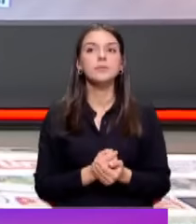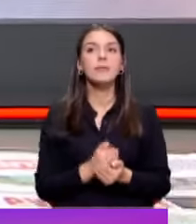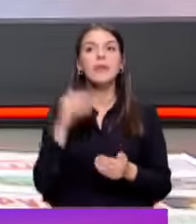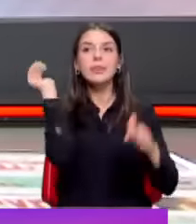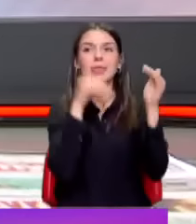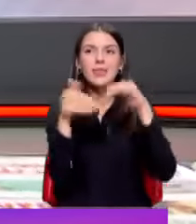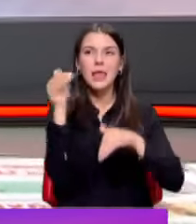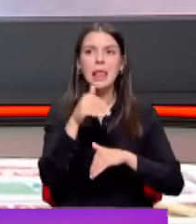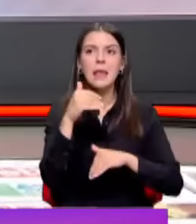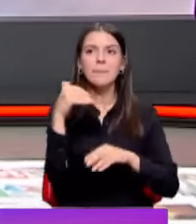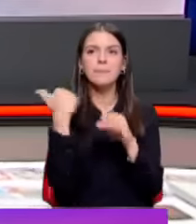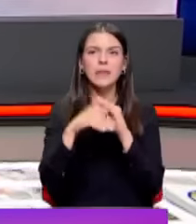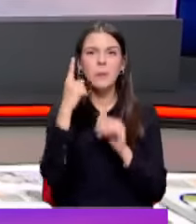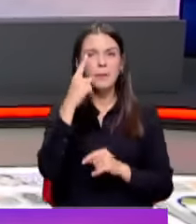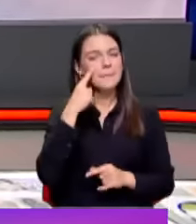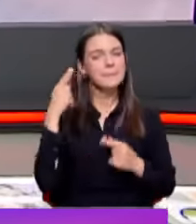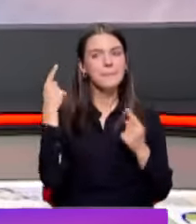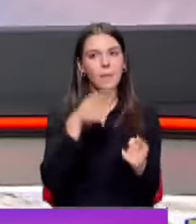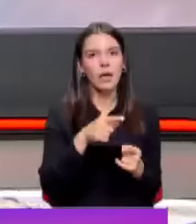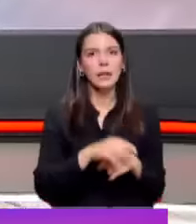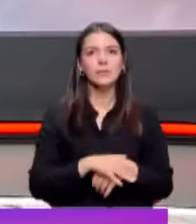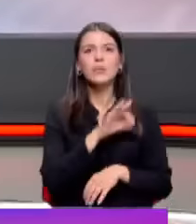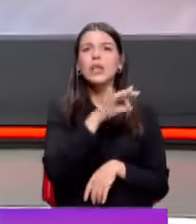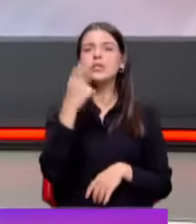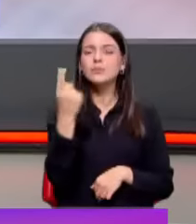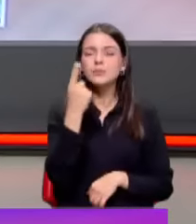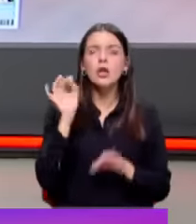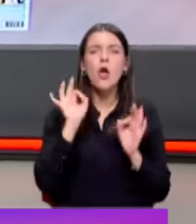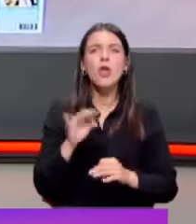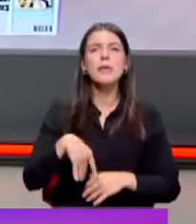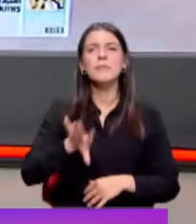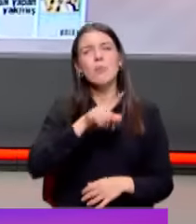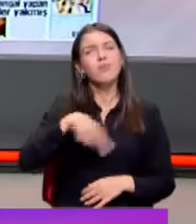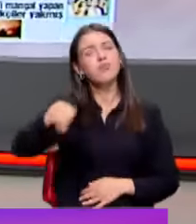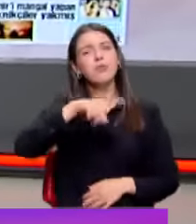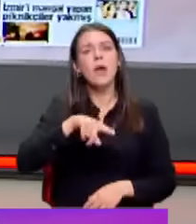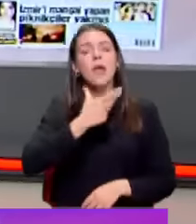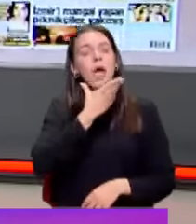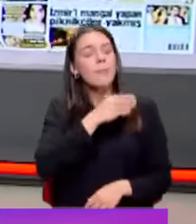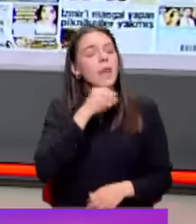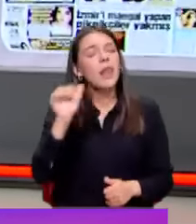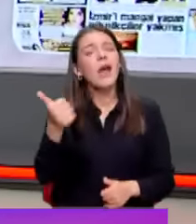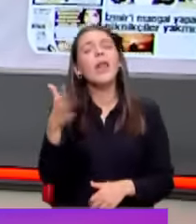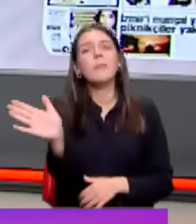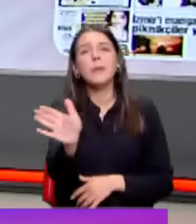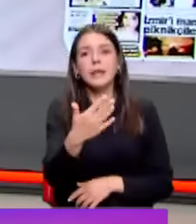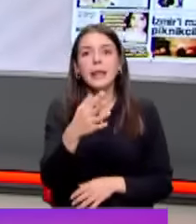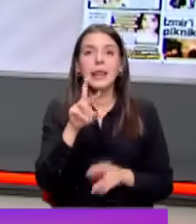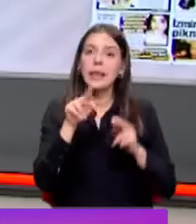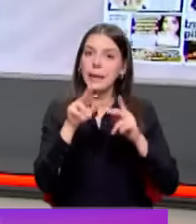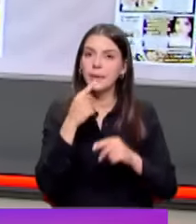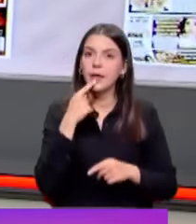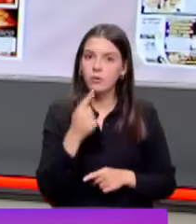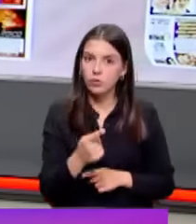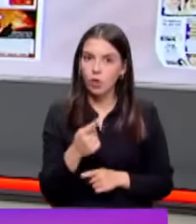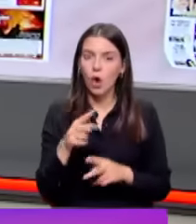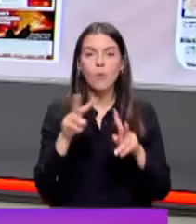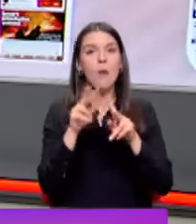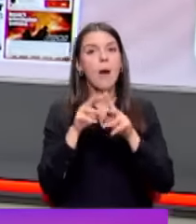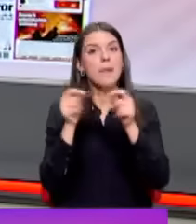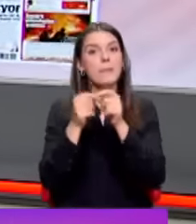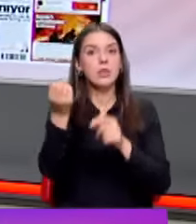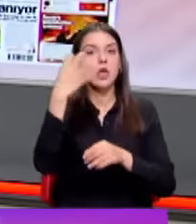Gelen mesajlara şöyle bir bakalım. Hiçbir şeyi önemsemiyorlar artık bunlar. Emekliyi önemsemedikleri gibi diyor Muammer Bey